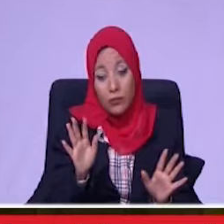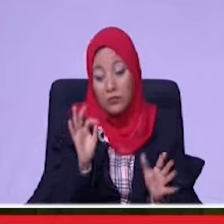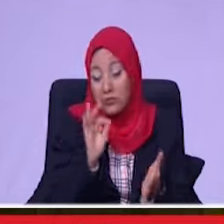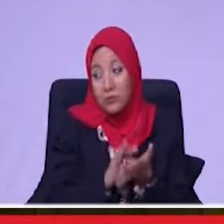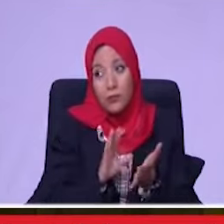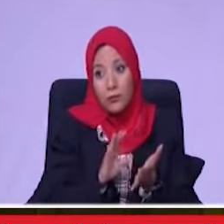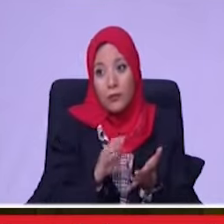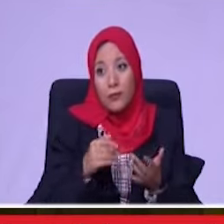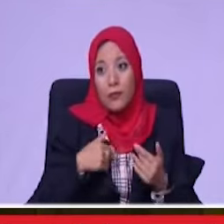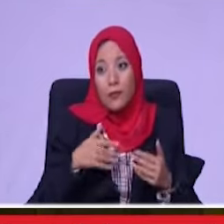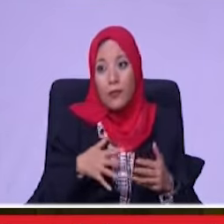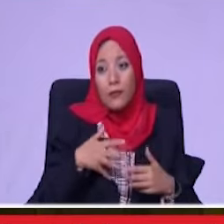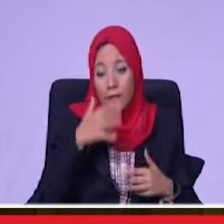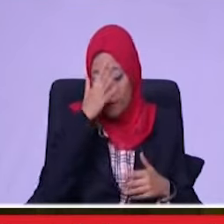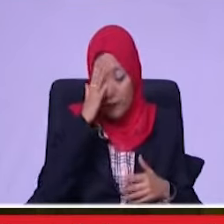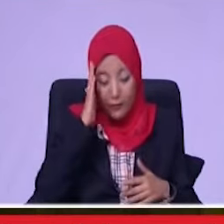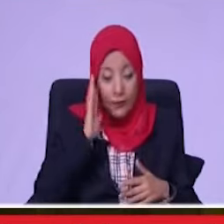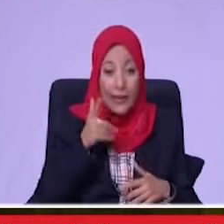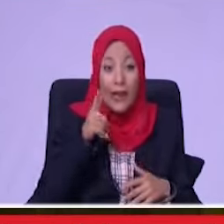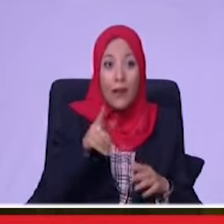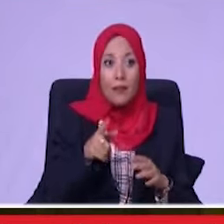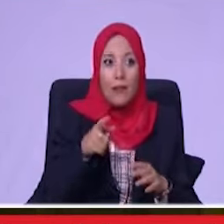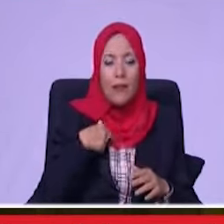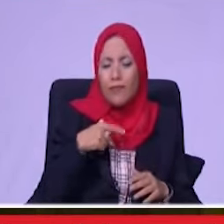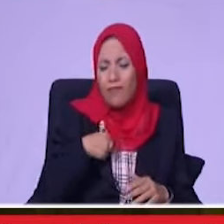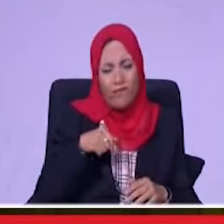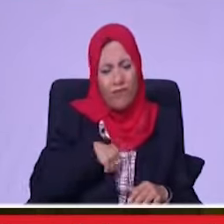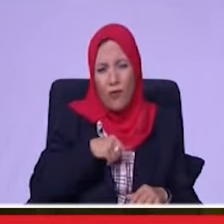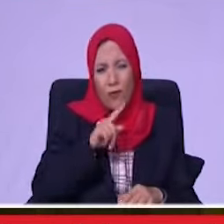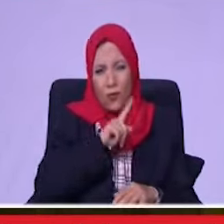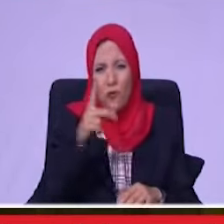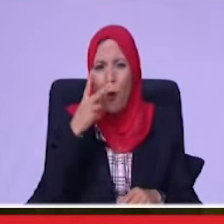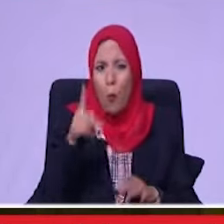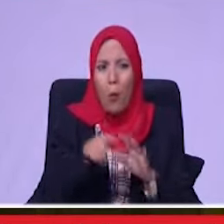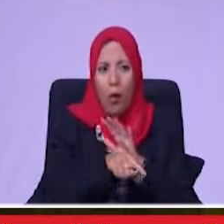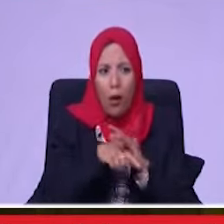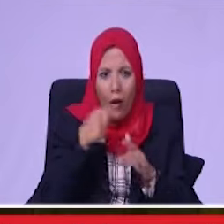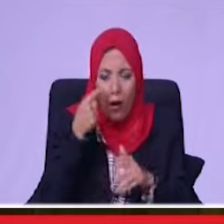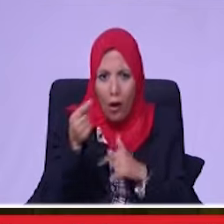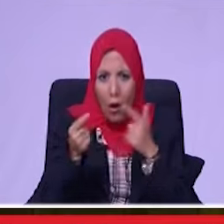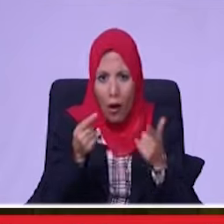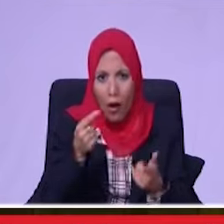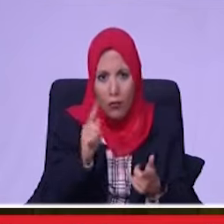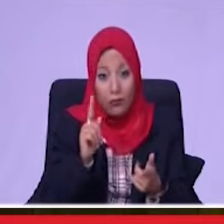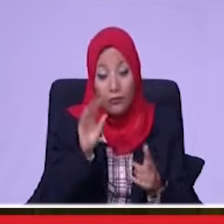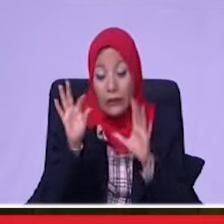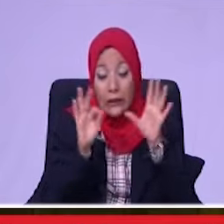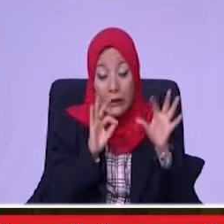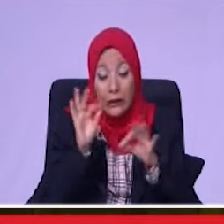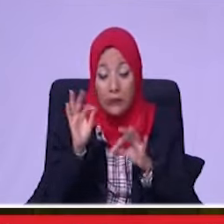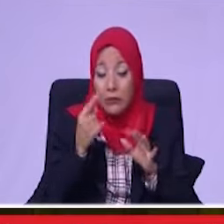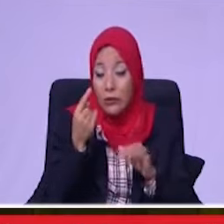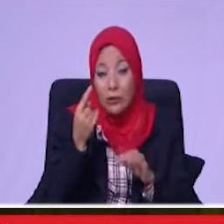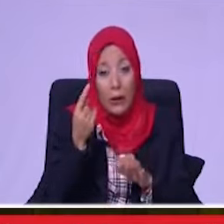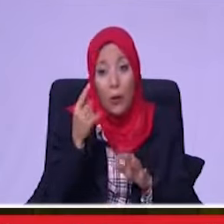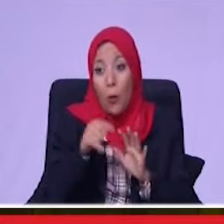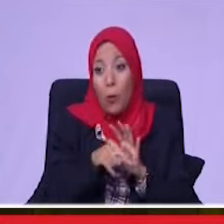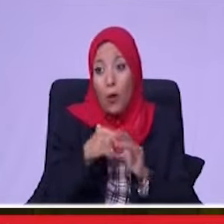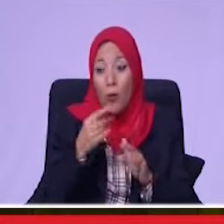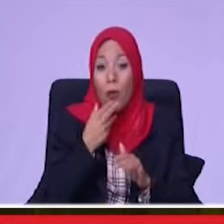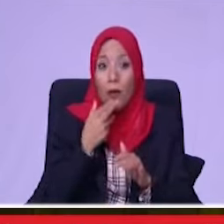طب انا عايز اصل الحقيقة ده يعني انا عمري ما شفت في حياتي حالة كده يعني دي حالة فريدة من نوعها ان انا انسان